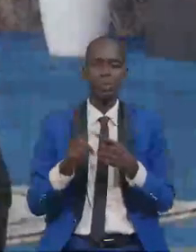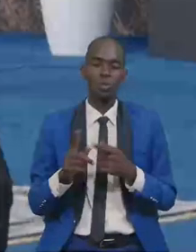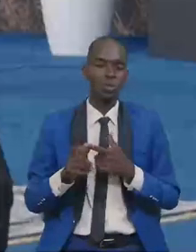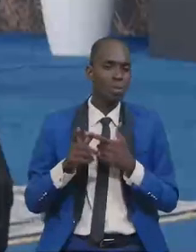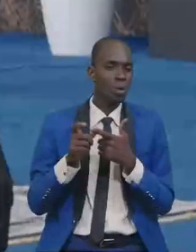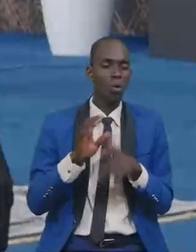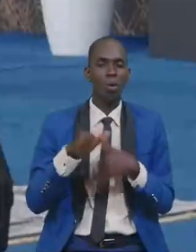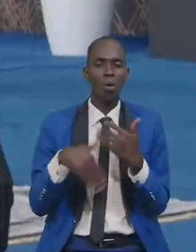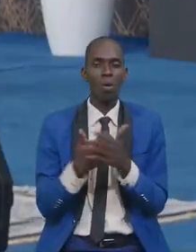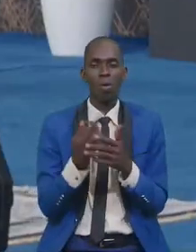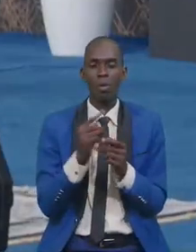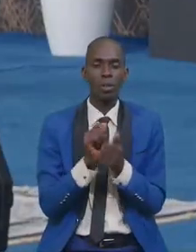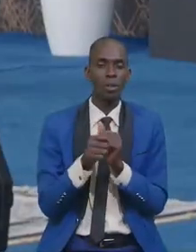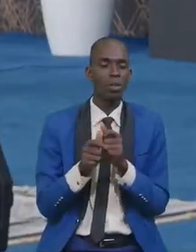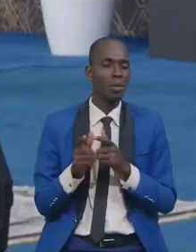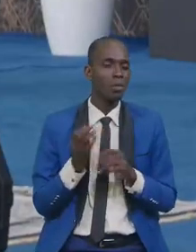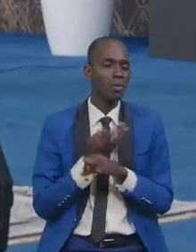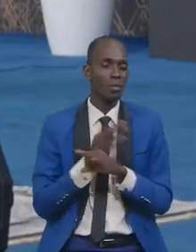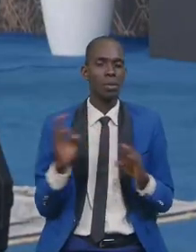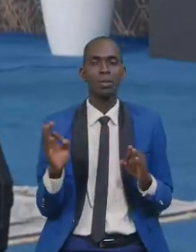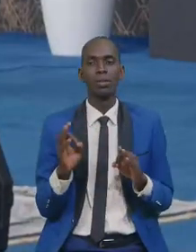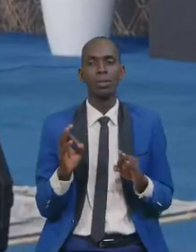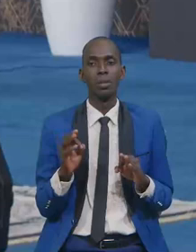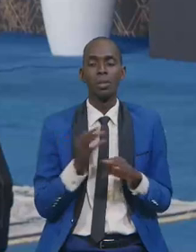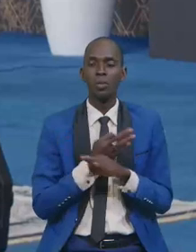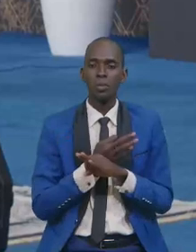Libre pour courir. Libre.